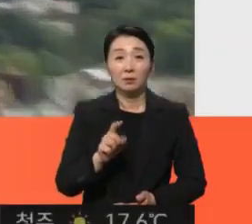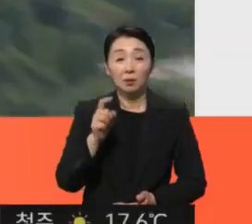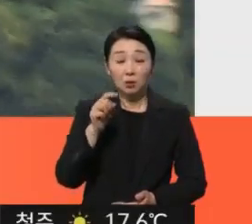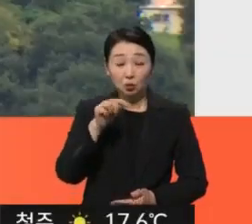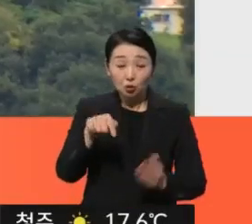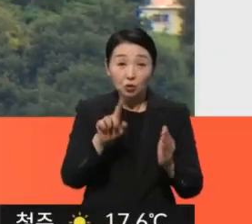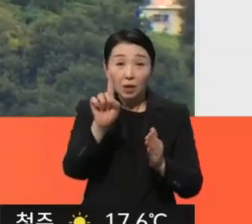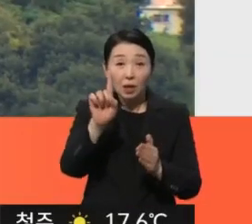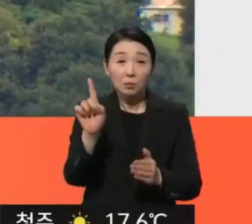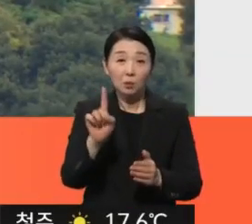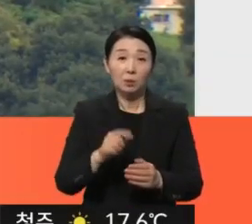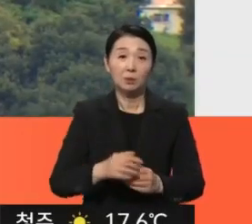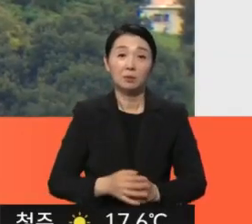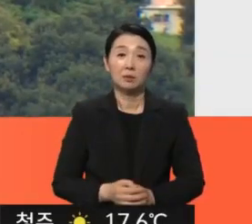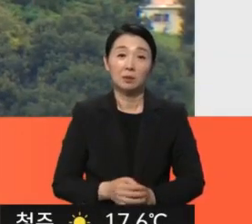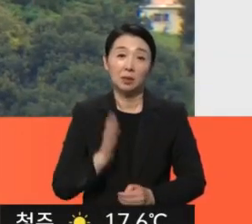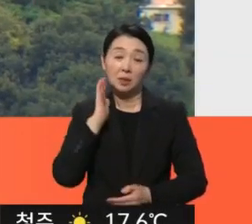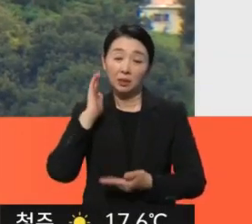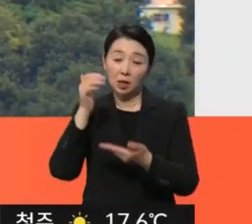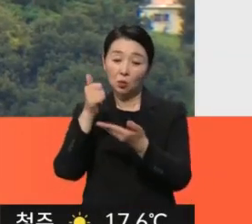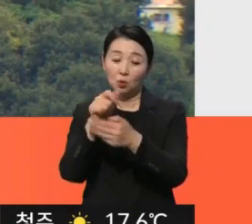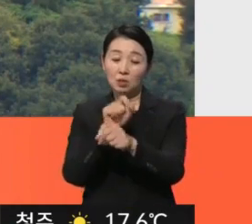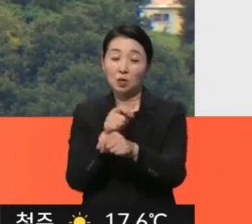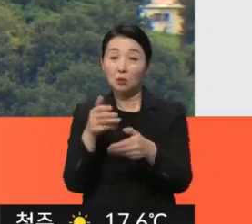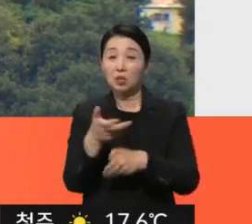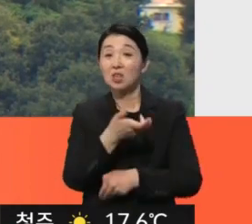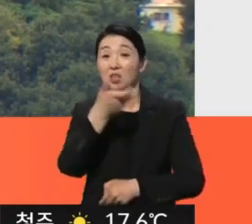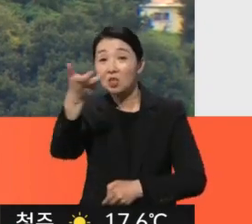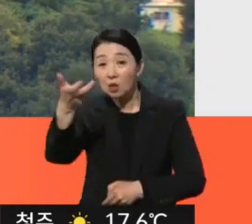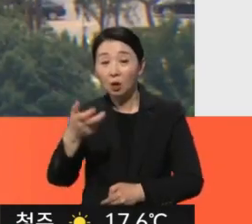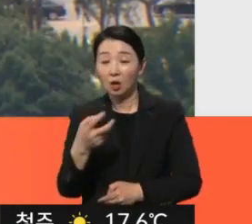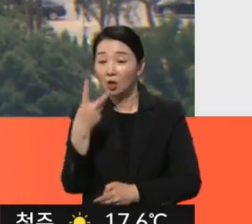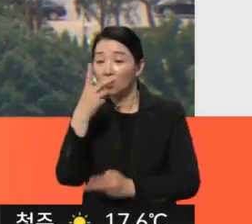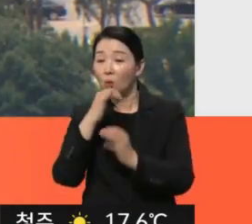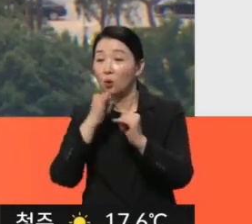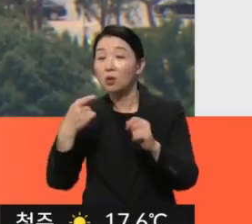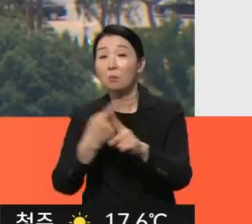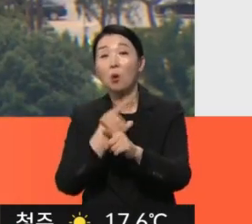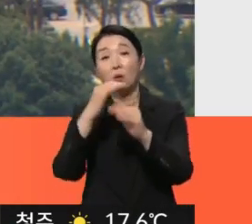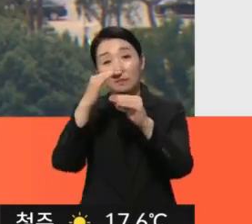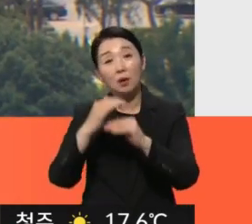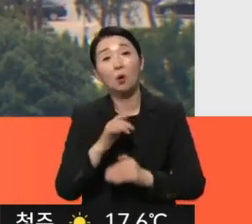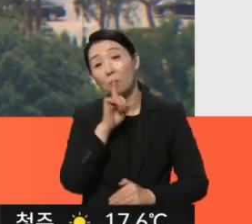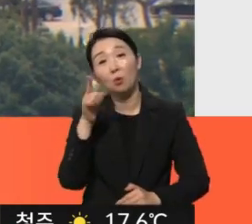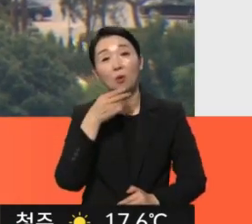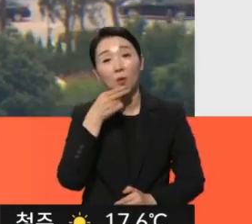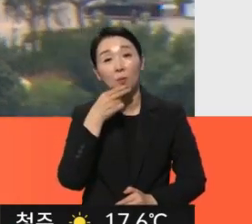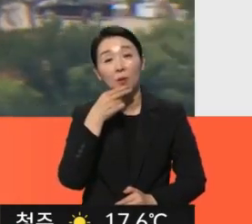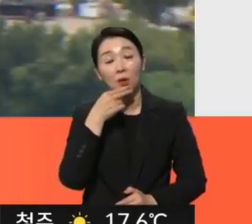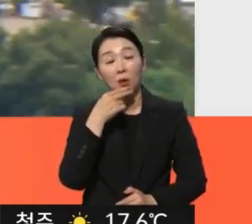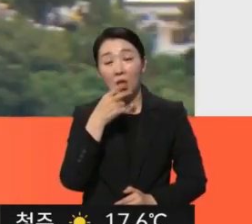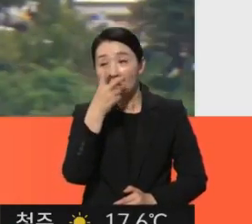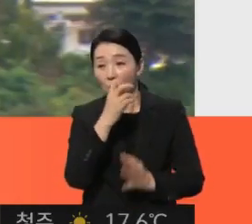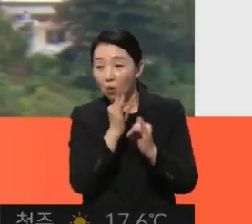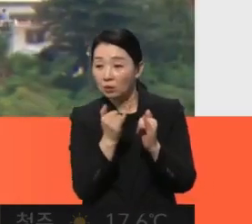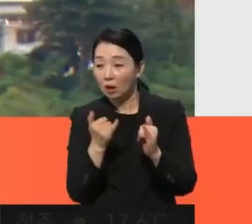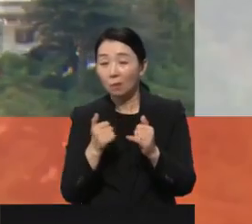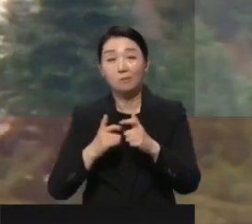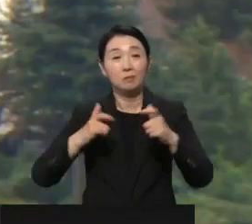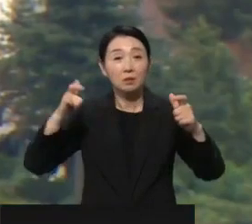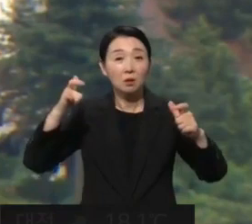가운데 하나가 바로이 대통령 집무실 이전으로 인한 경호인력 변동 내역입니다 경호인력이 늘어나면서